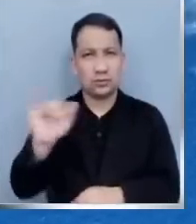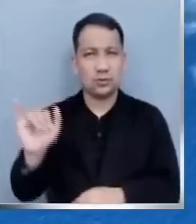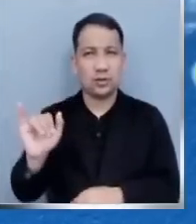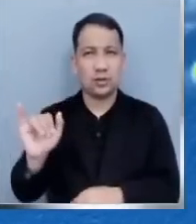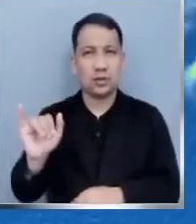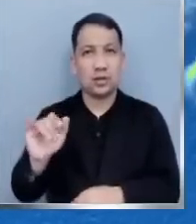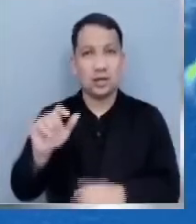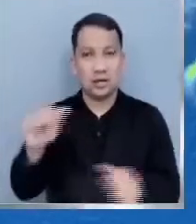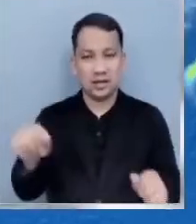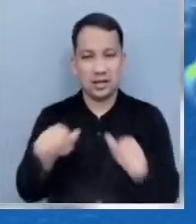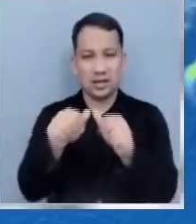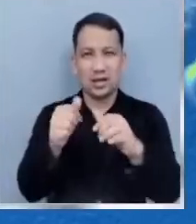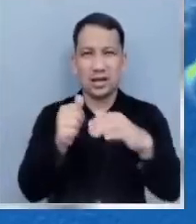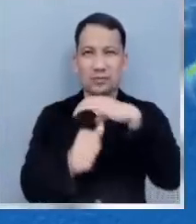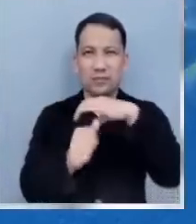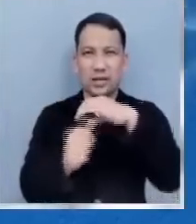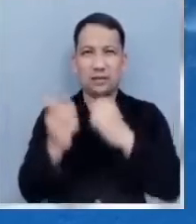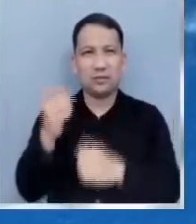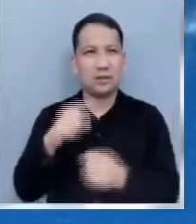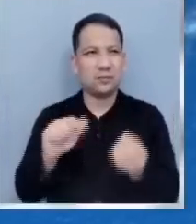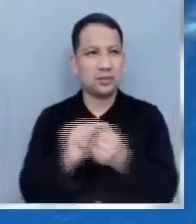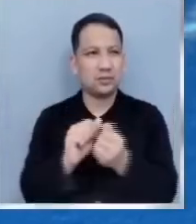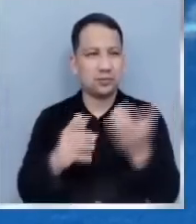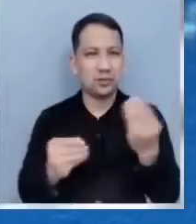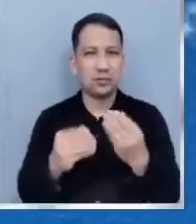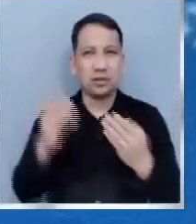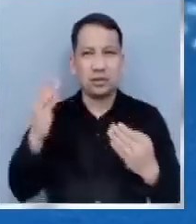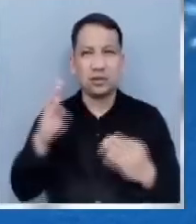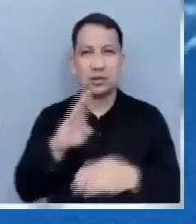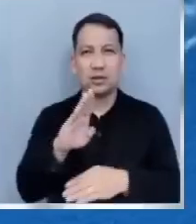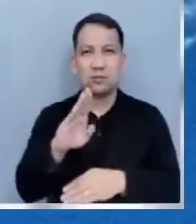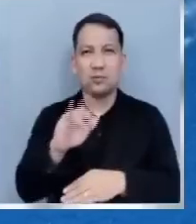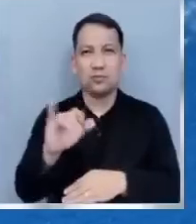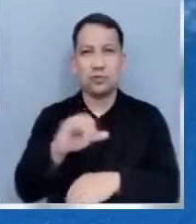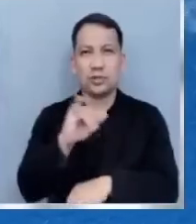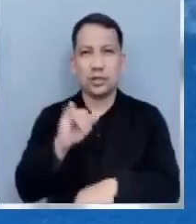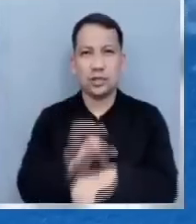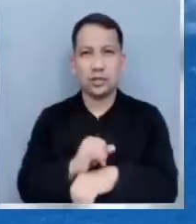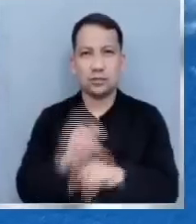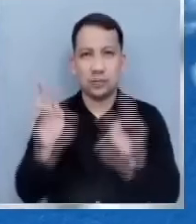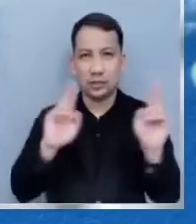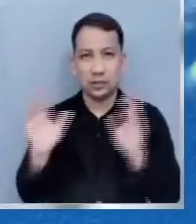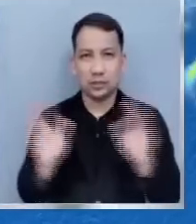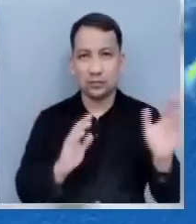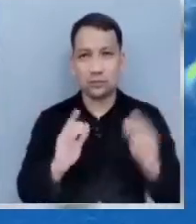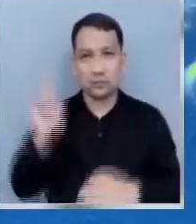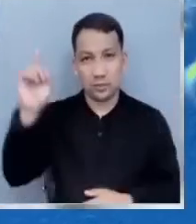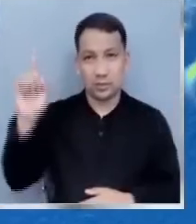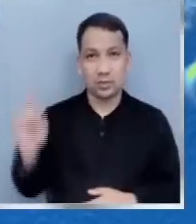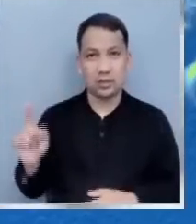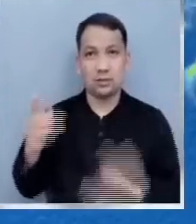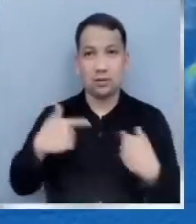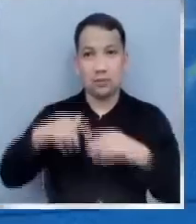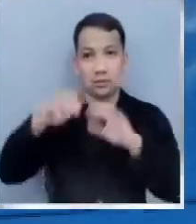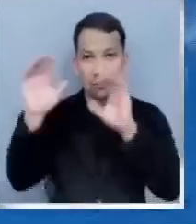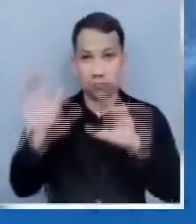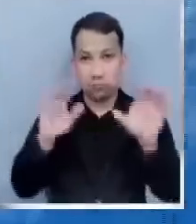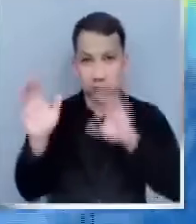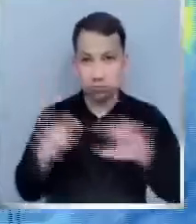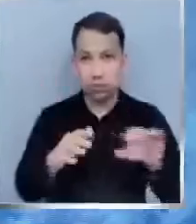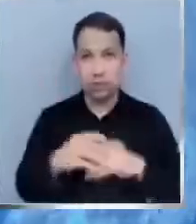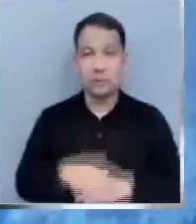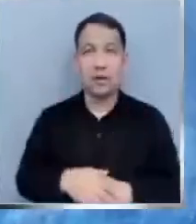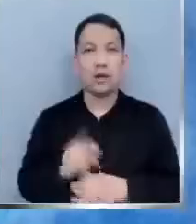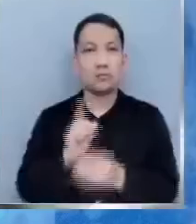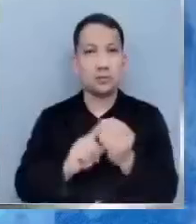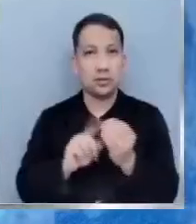Abra at Cagayan, kabilang ang Babuyan Islands. Paghandaan ng malakas sa bugso ng hangin na may kasamang pag-ulan. Ayon sa